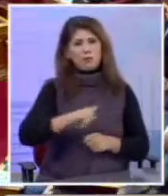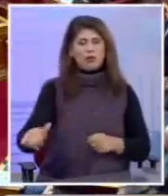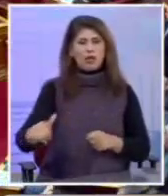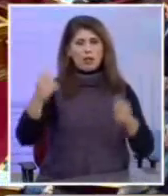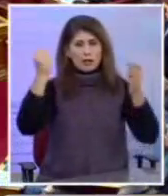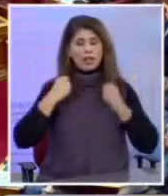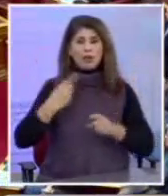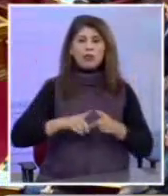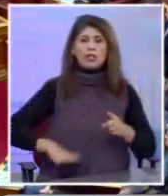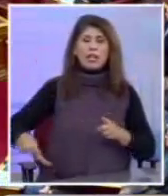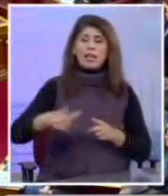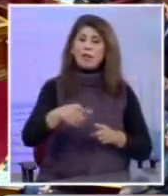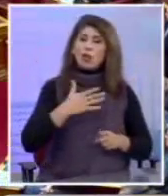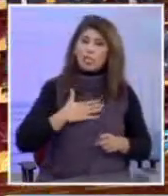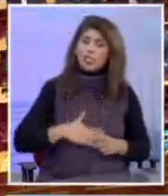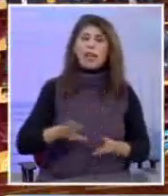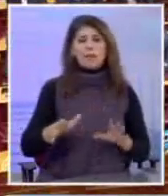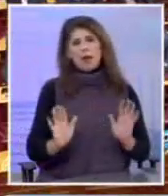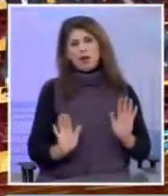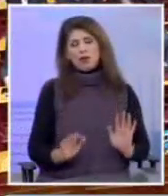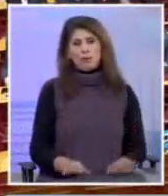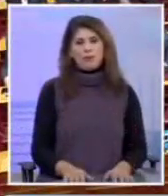χρεωθεί ο ελληνικός λαός. Αυτό θέλετε μάλλον.